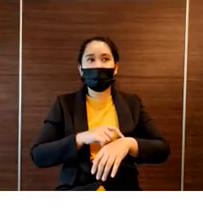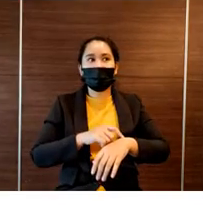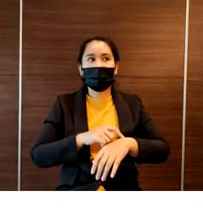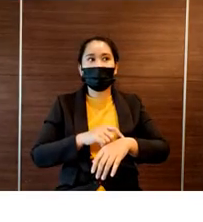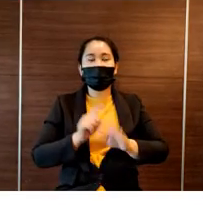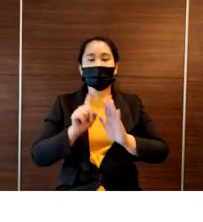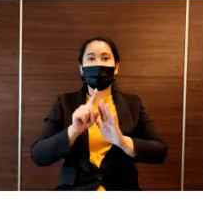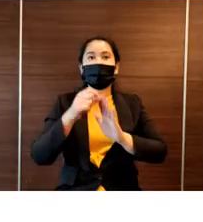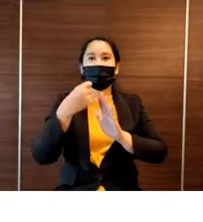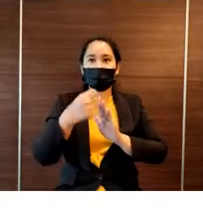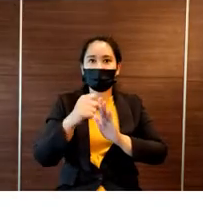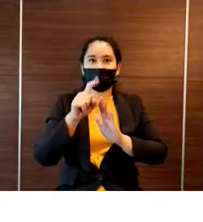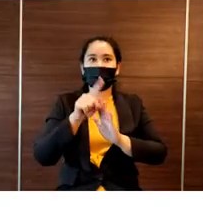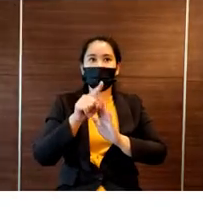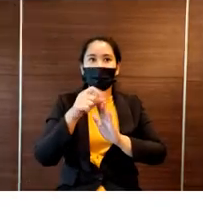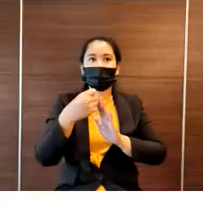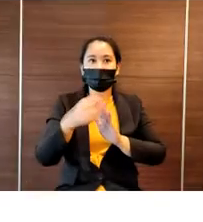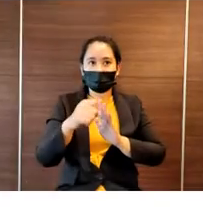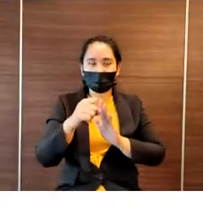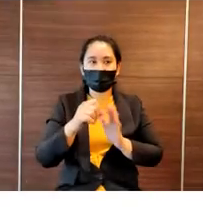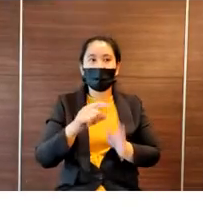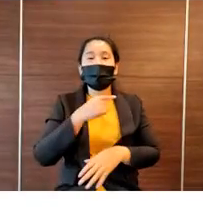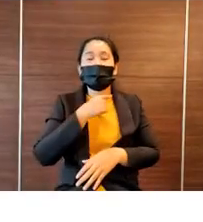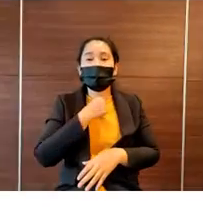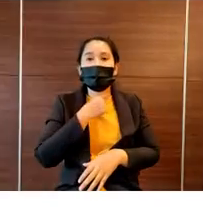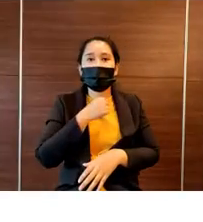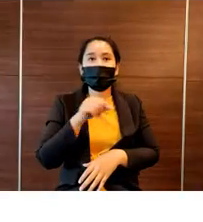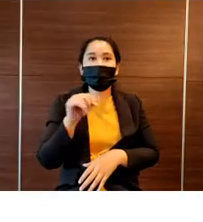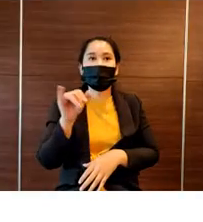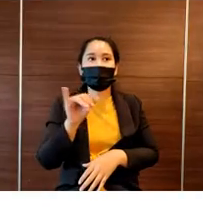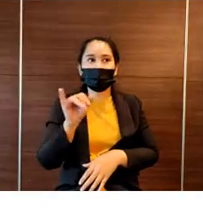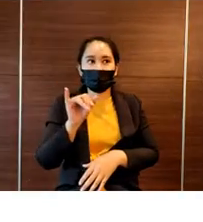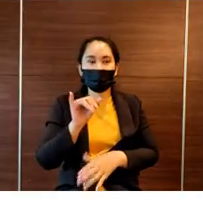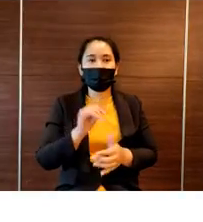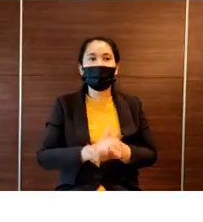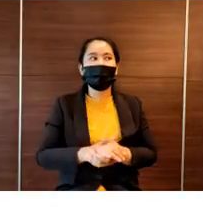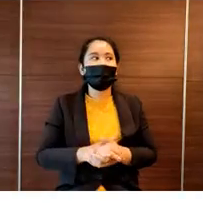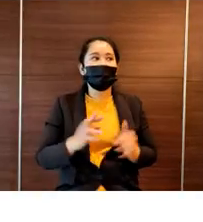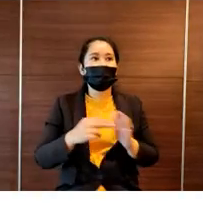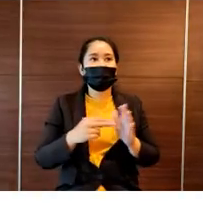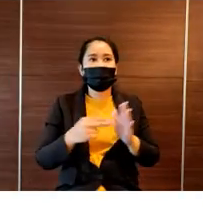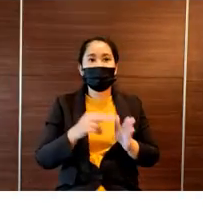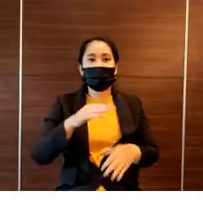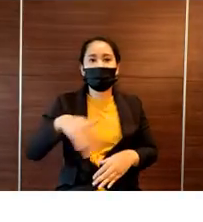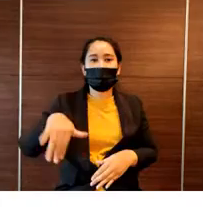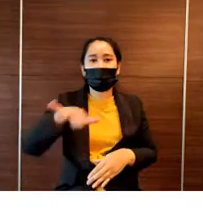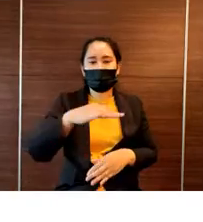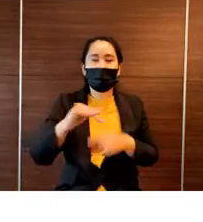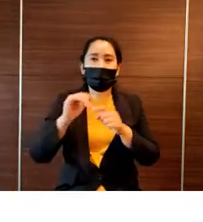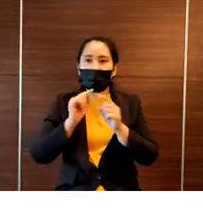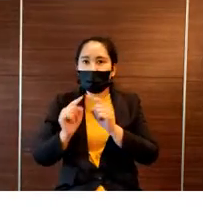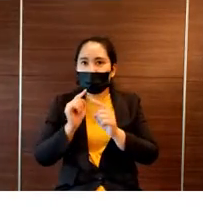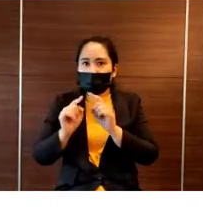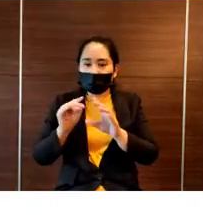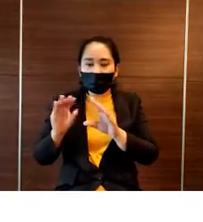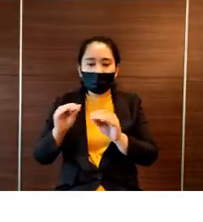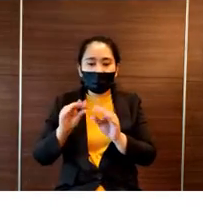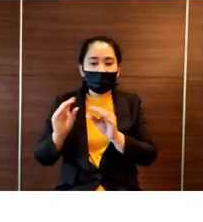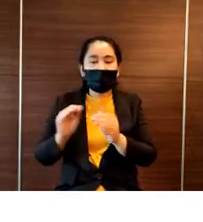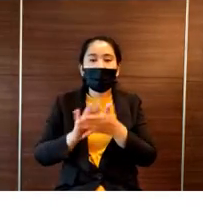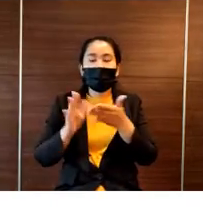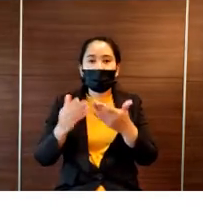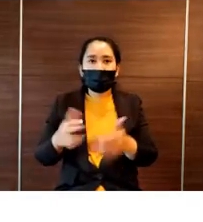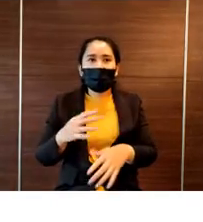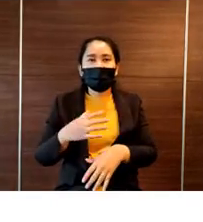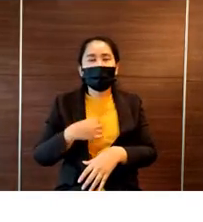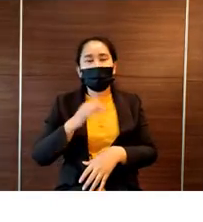อีก10นาทีนะคะถ้ายังไม่หิวจนเกินไปคิดว่าหลายคนอย่างที่แอบคุยกันเนี่ยหลายจังหวัด